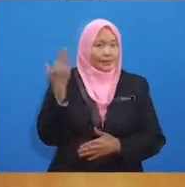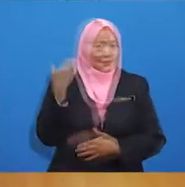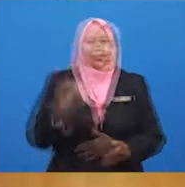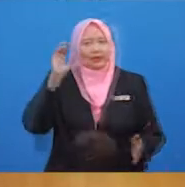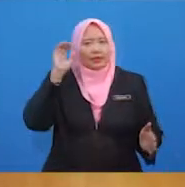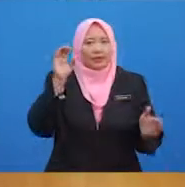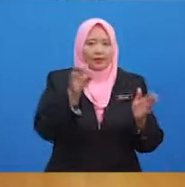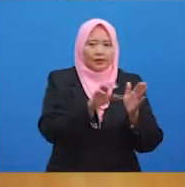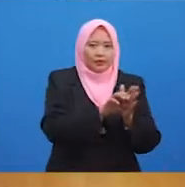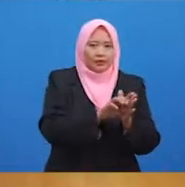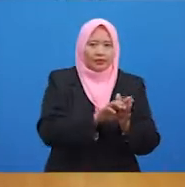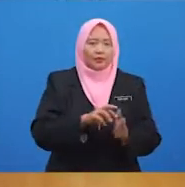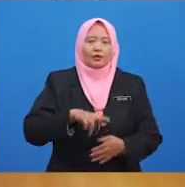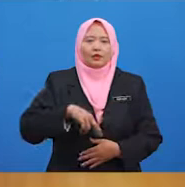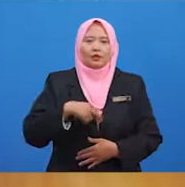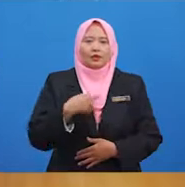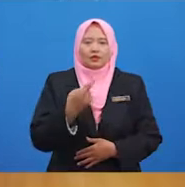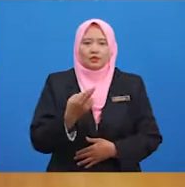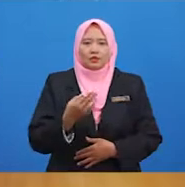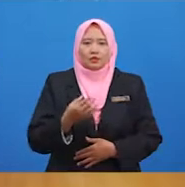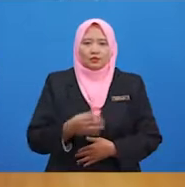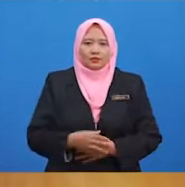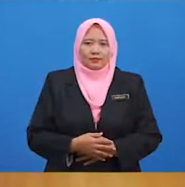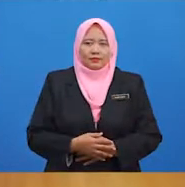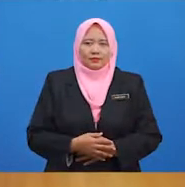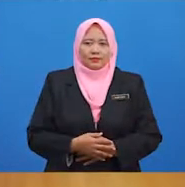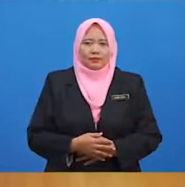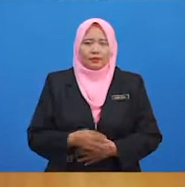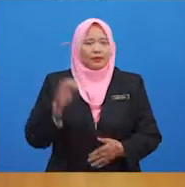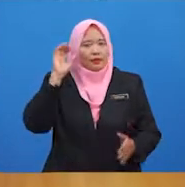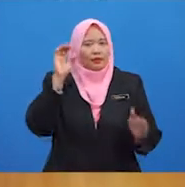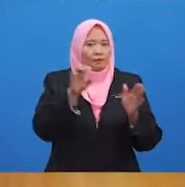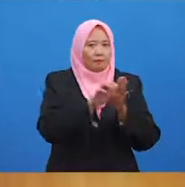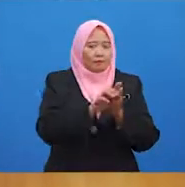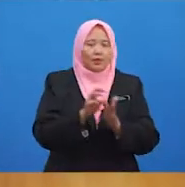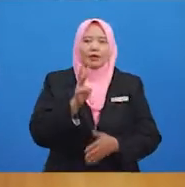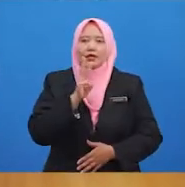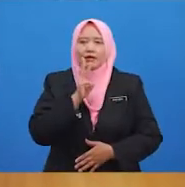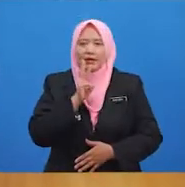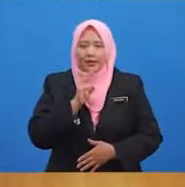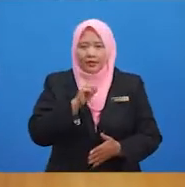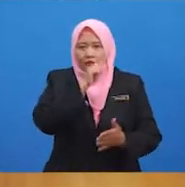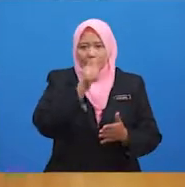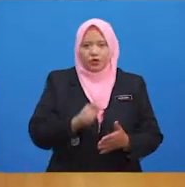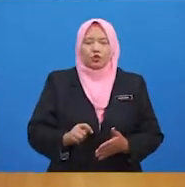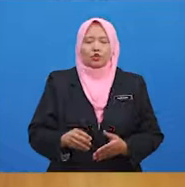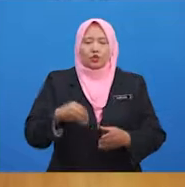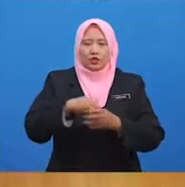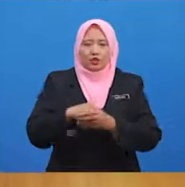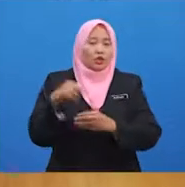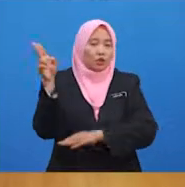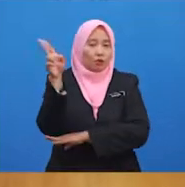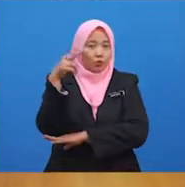Ya, perasaan yang cukup mendamaikan. Paparan air terjun yang berada di belantara